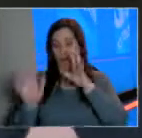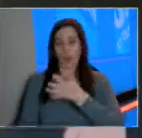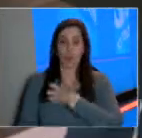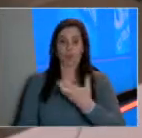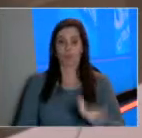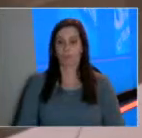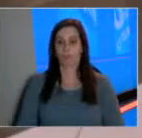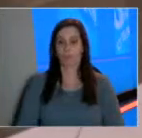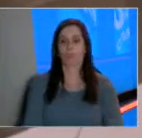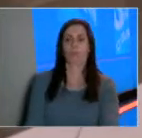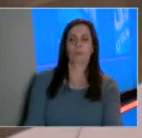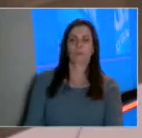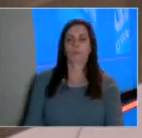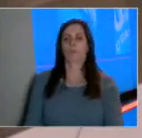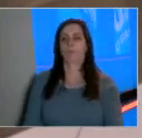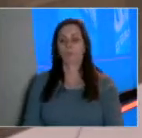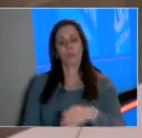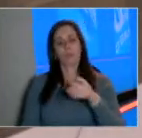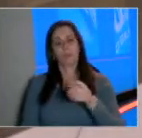לחזקים. צריך